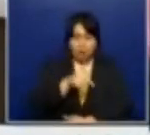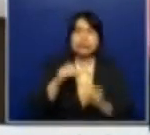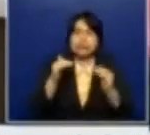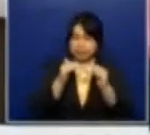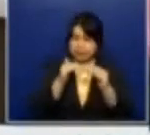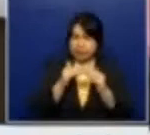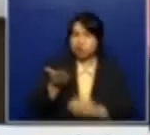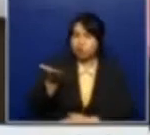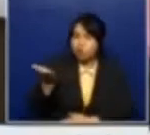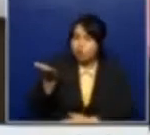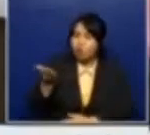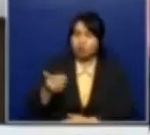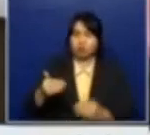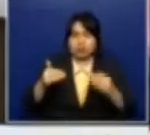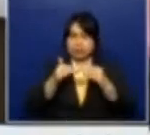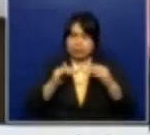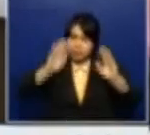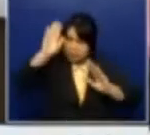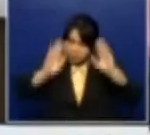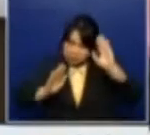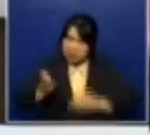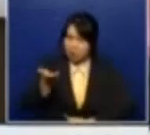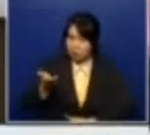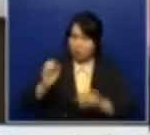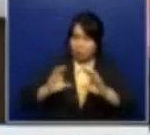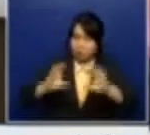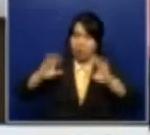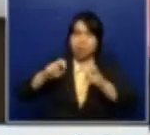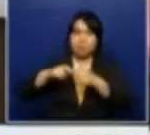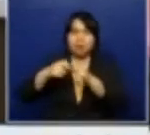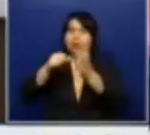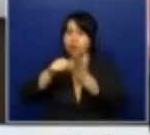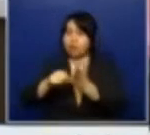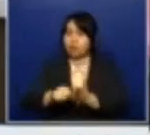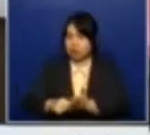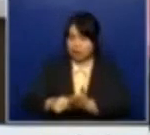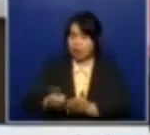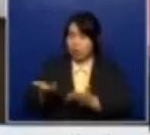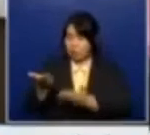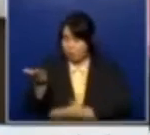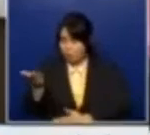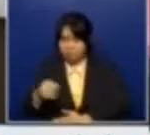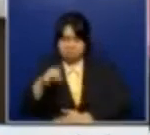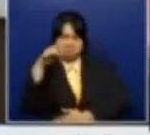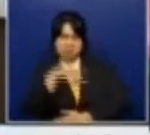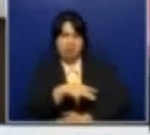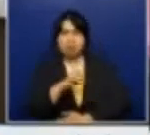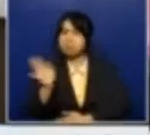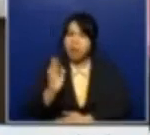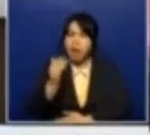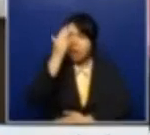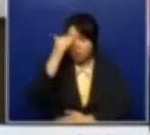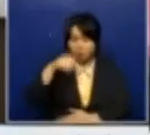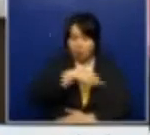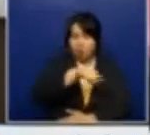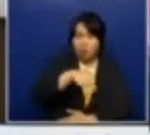ธิเมื่อเรียกร้องประชาธิปไตยหรือเรียกร้องให้รัฐบาลแก้ไขปัญหาต่างๆเพราะเขาเหล่านี้ เป็นผู้